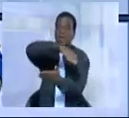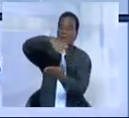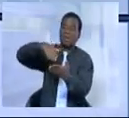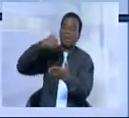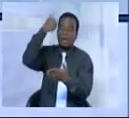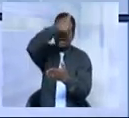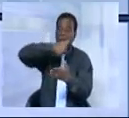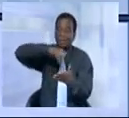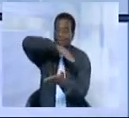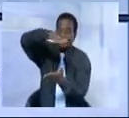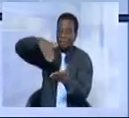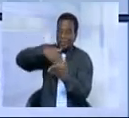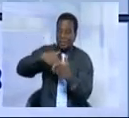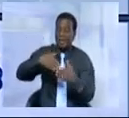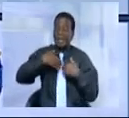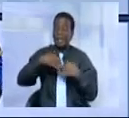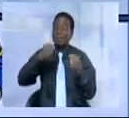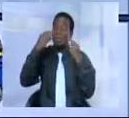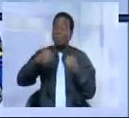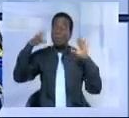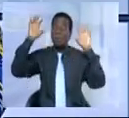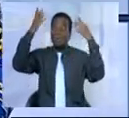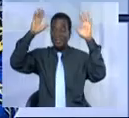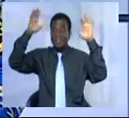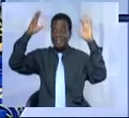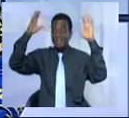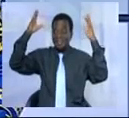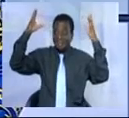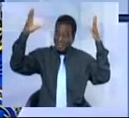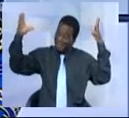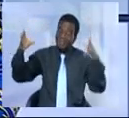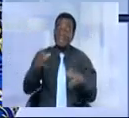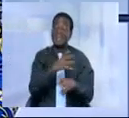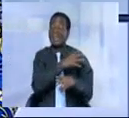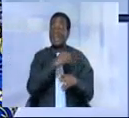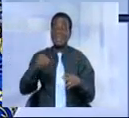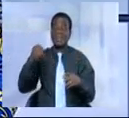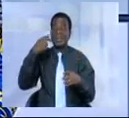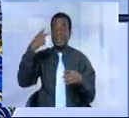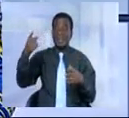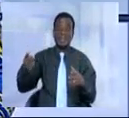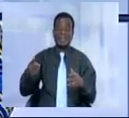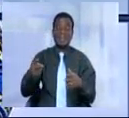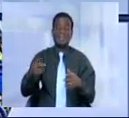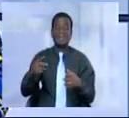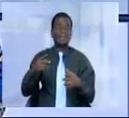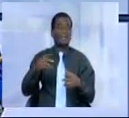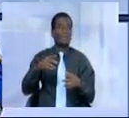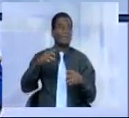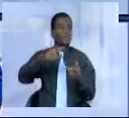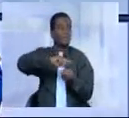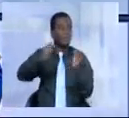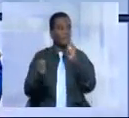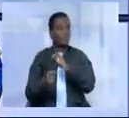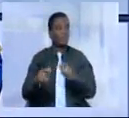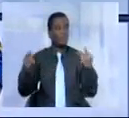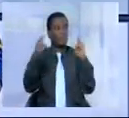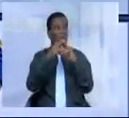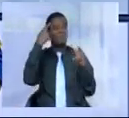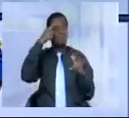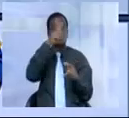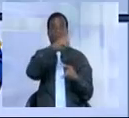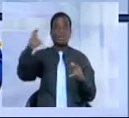personnes sont sorties dans les rues et des scènes de joie ont également éclaté à l'aéroport international de Bangui, transformé en camp pour